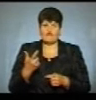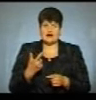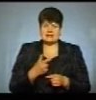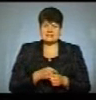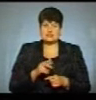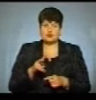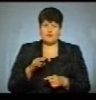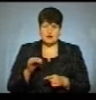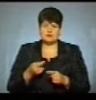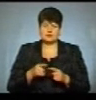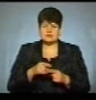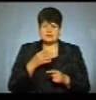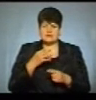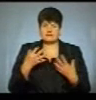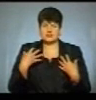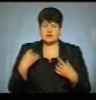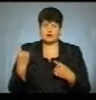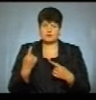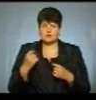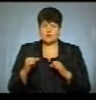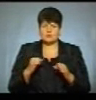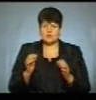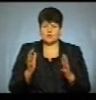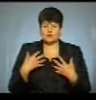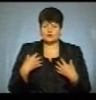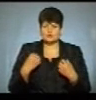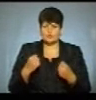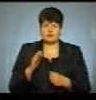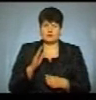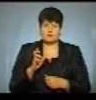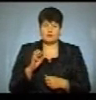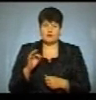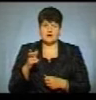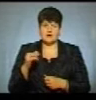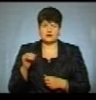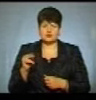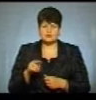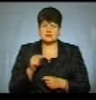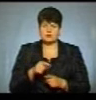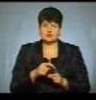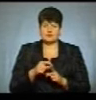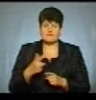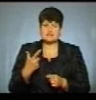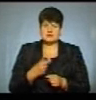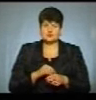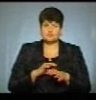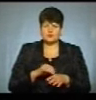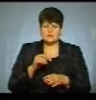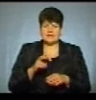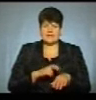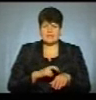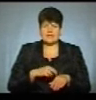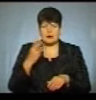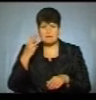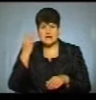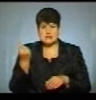начальник обласного управління охорони здоров'я облдержадміністрації Володимир Богойчук. За його словами, вакцинацію проводили лікарі Хмельницької